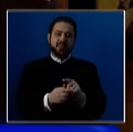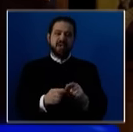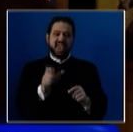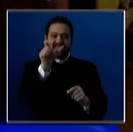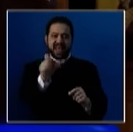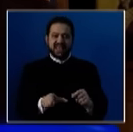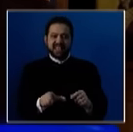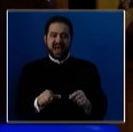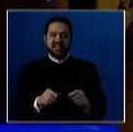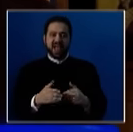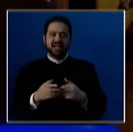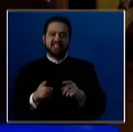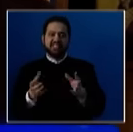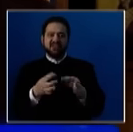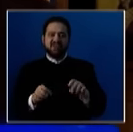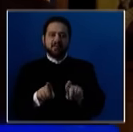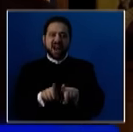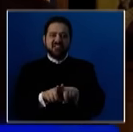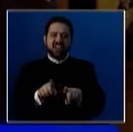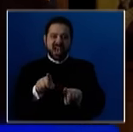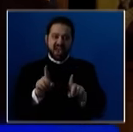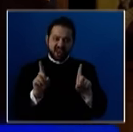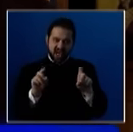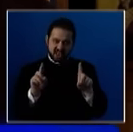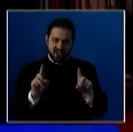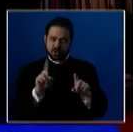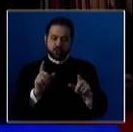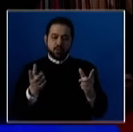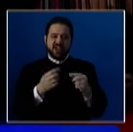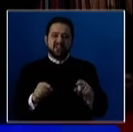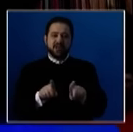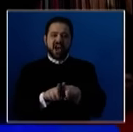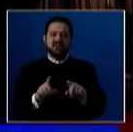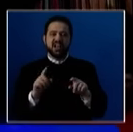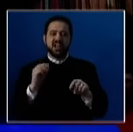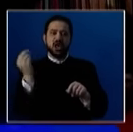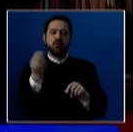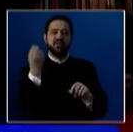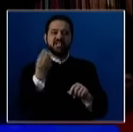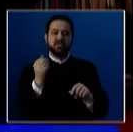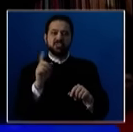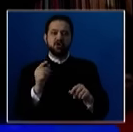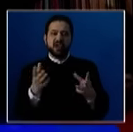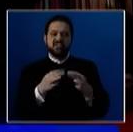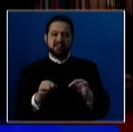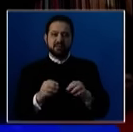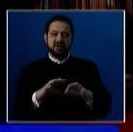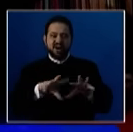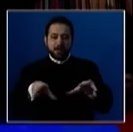diavolul și, zice el foarte interesant, să nu mai fim familiar cu Dumnezeu, ci cu